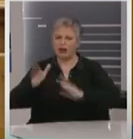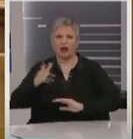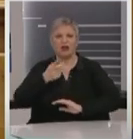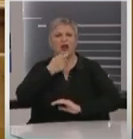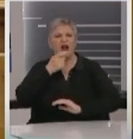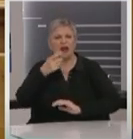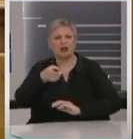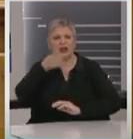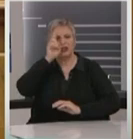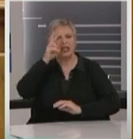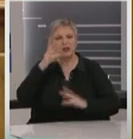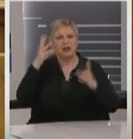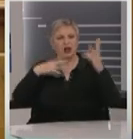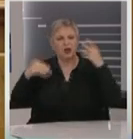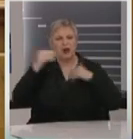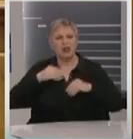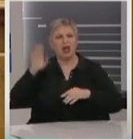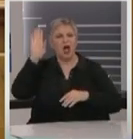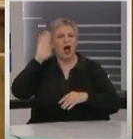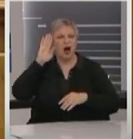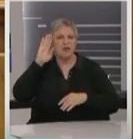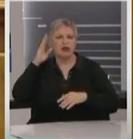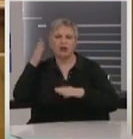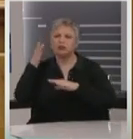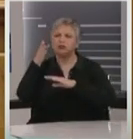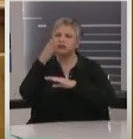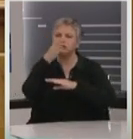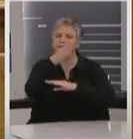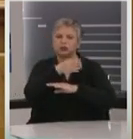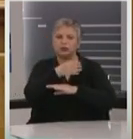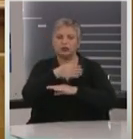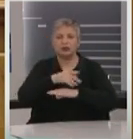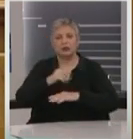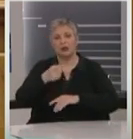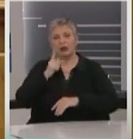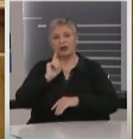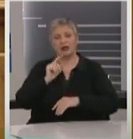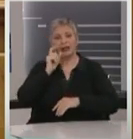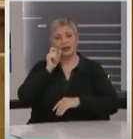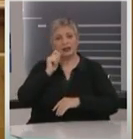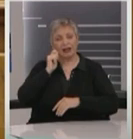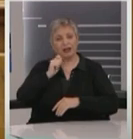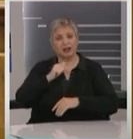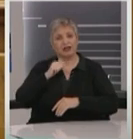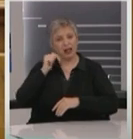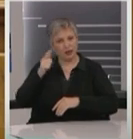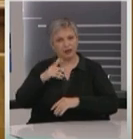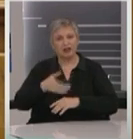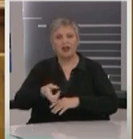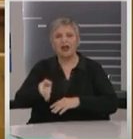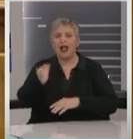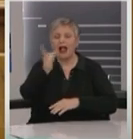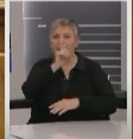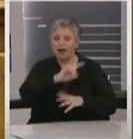Αγγλία, τη Γερμανία, την Ολλανδία, την Αμερική και όπου αλλού στον κόσμο. Αυτοί και αυτές είναι η επόμενη μέρα της